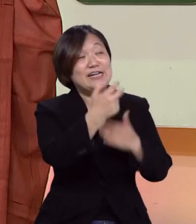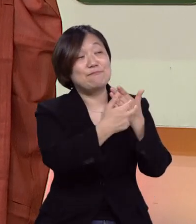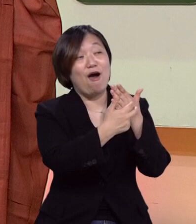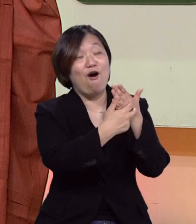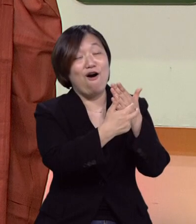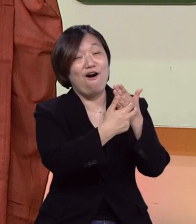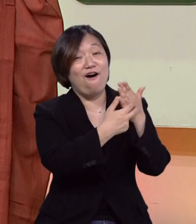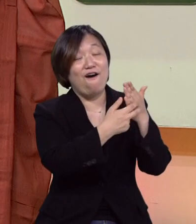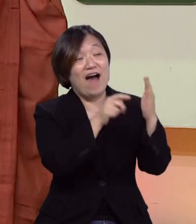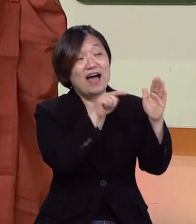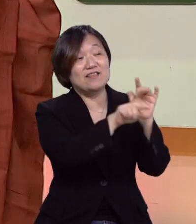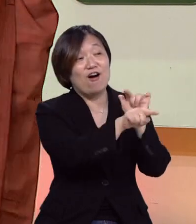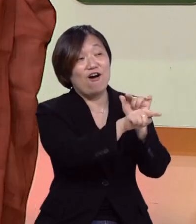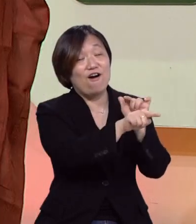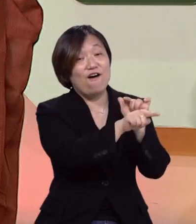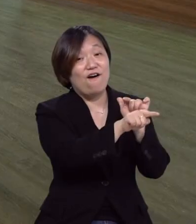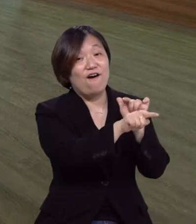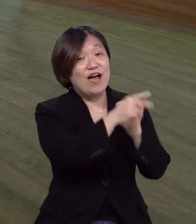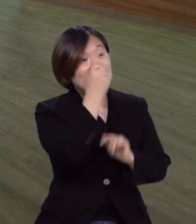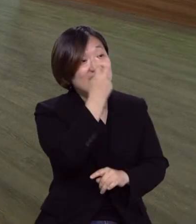진단서 끊어라 그래서